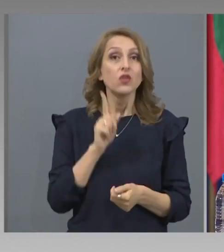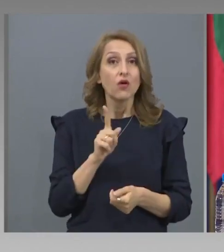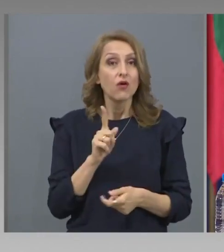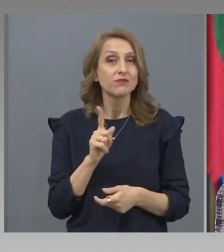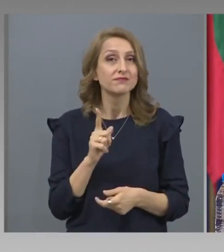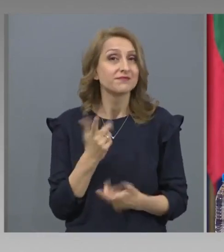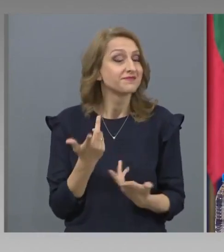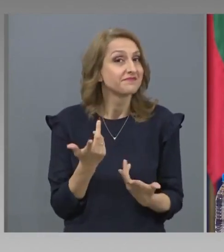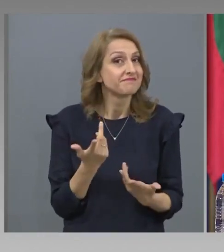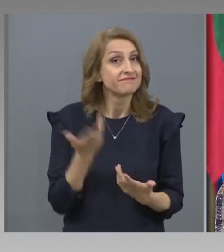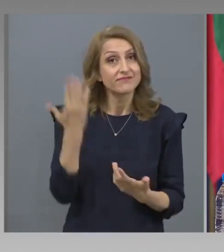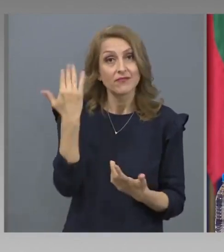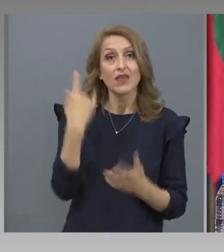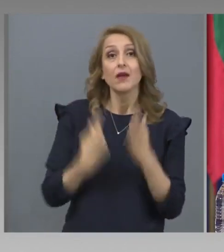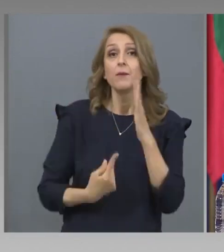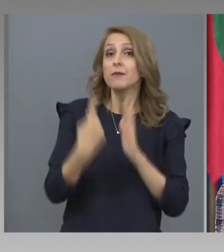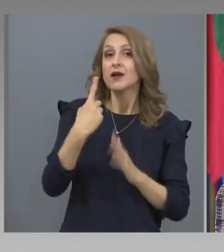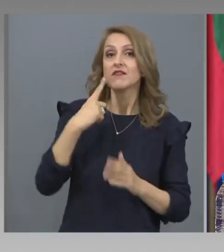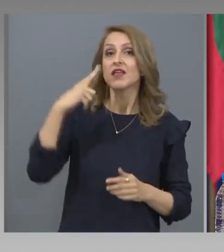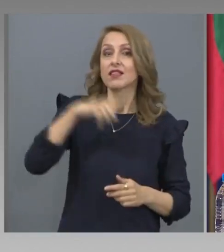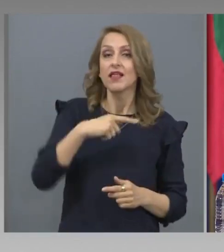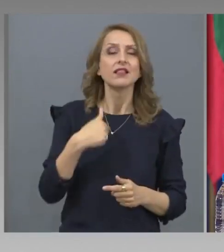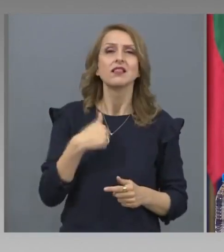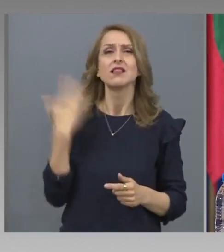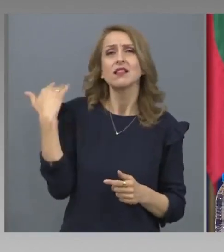още от първия ден сме казали, че здравето